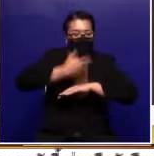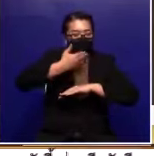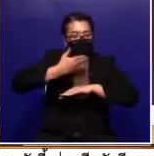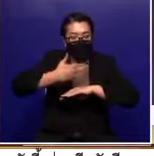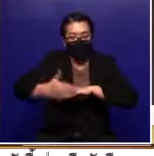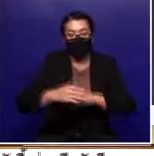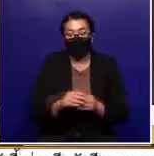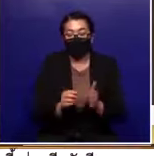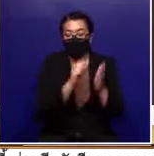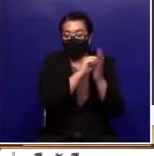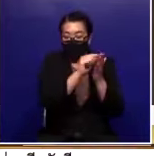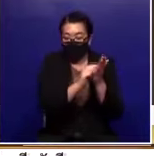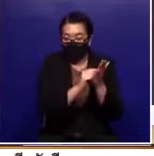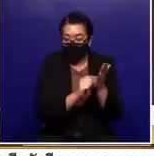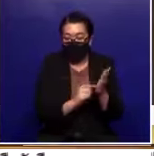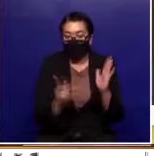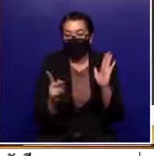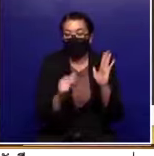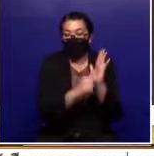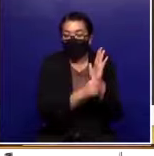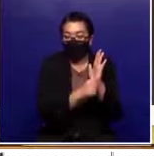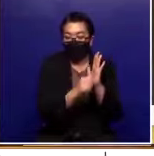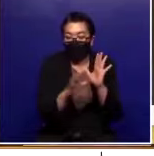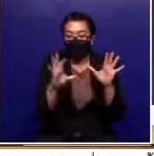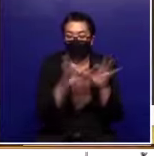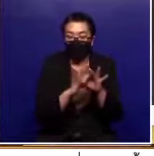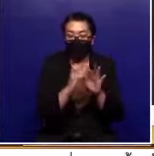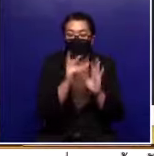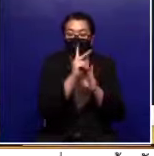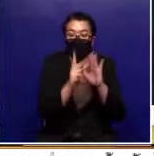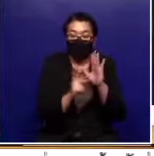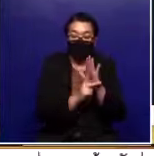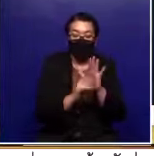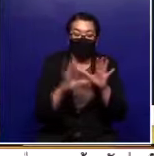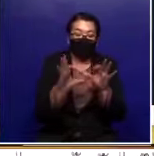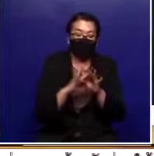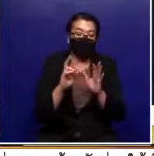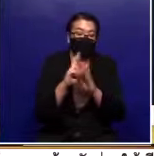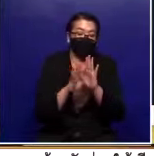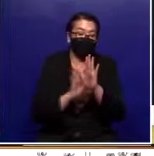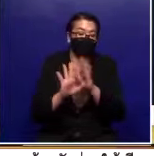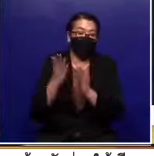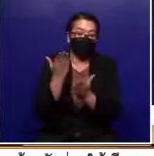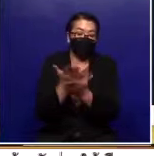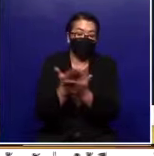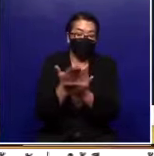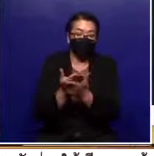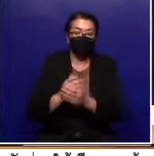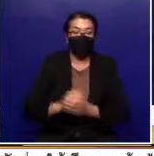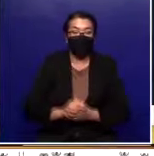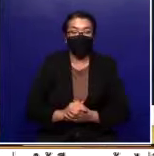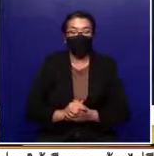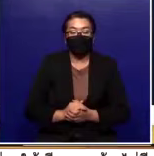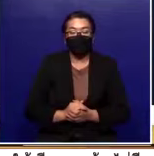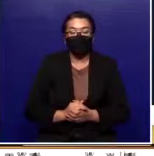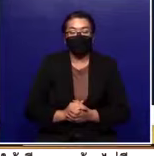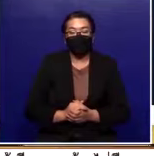นแก้กฎหมายควบคุมวินัยการคลังทุกกฎหมายโดยสภาตรายางครับท่านประธานครับเนี่ยฮะเห็นมั้ย